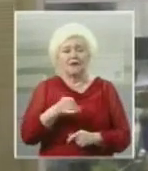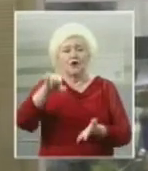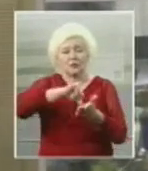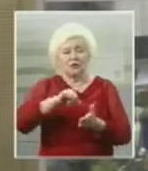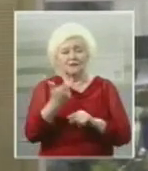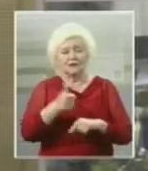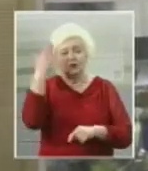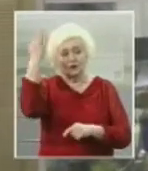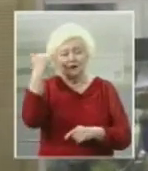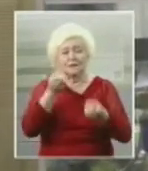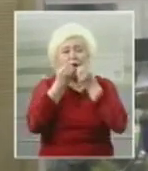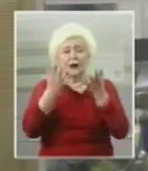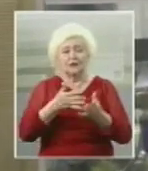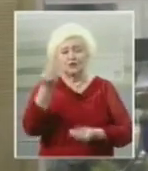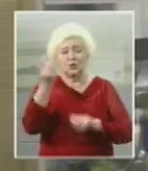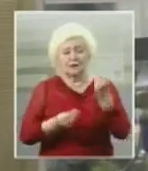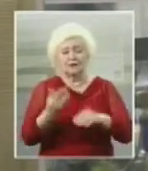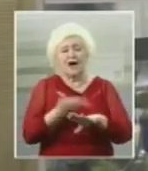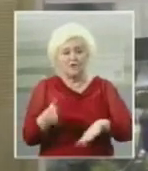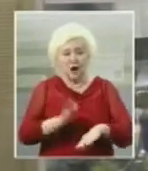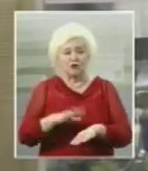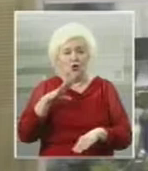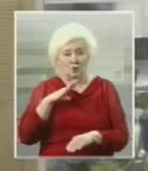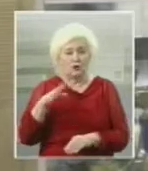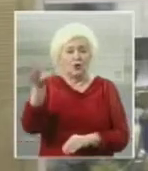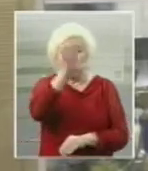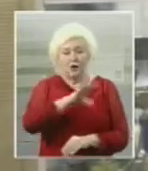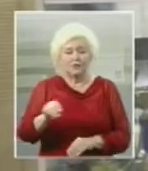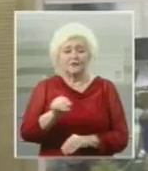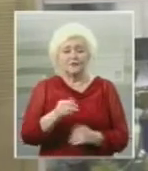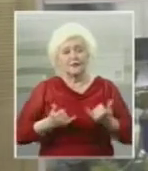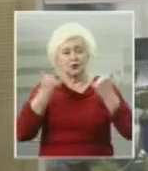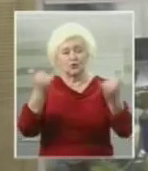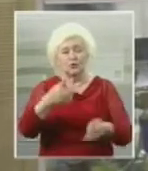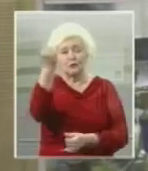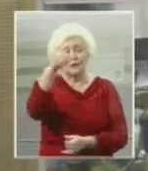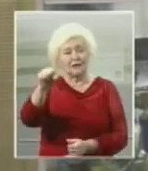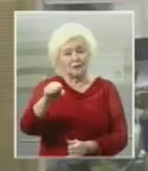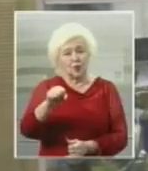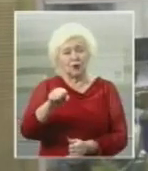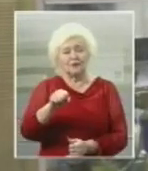грають. Справді було важко, тому що всі достойні перемоги.